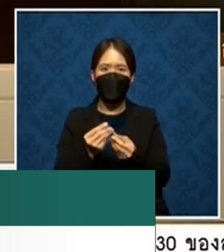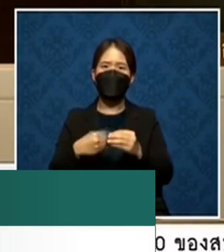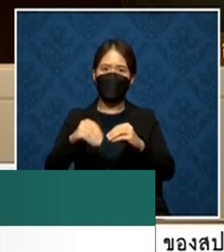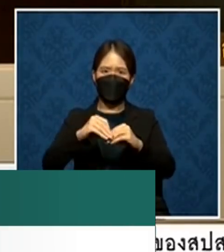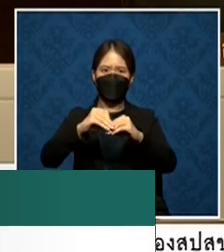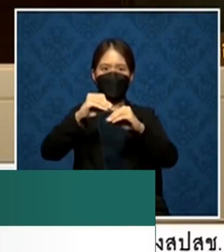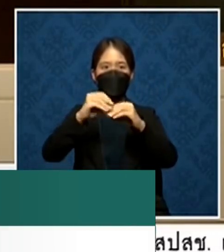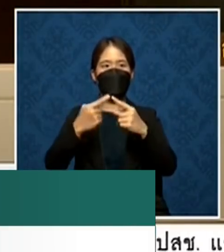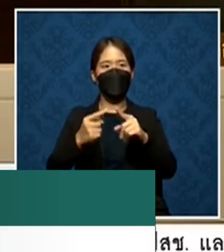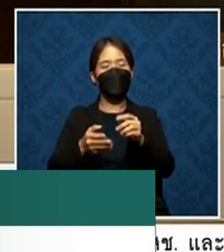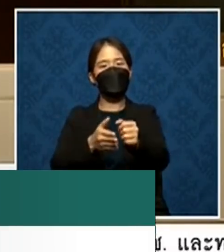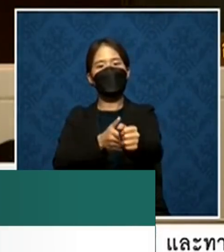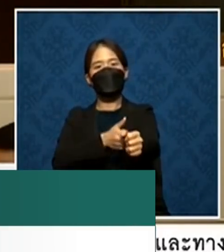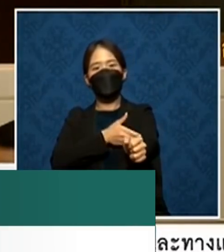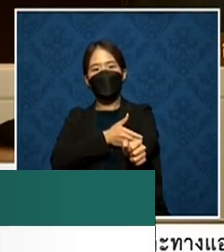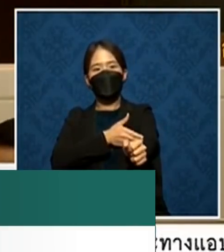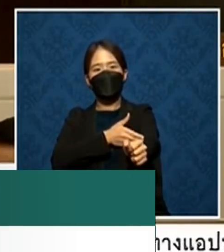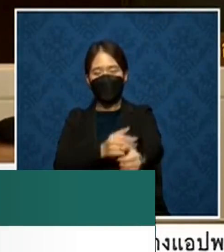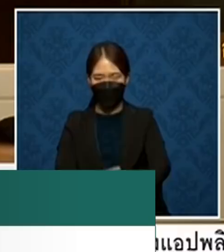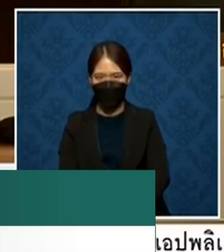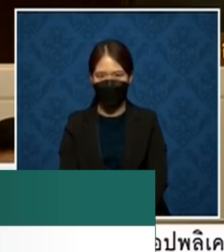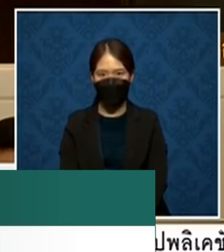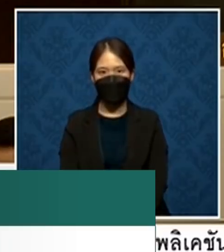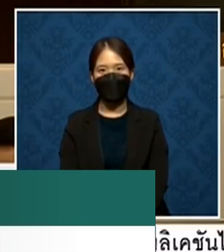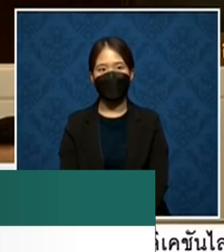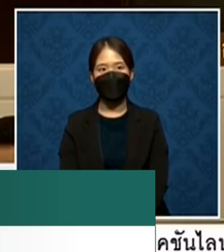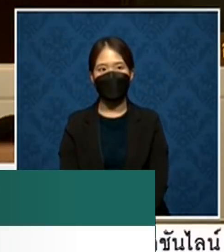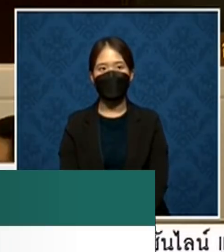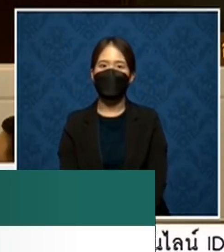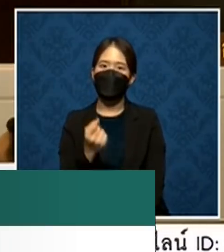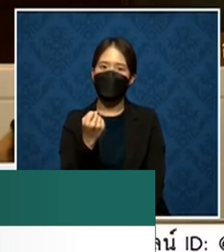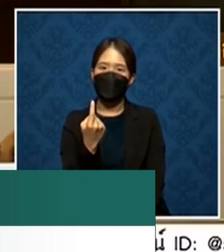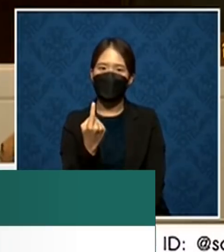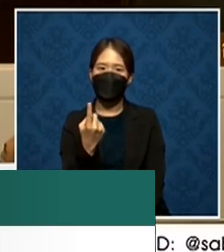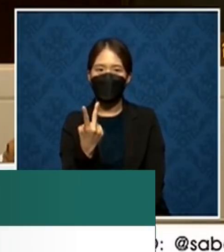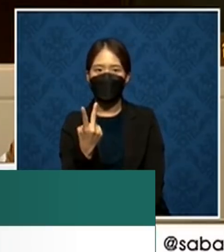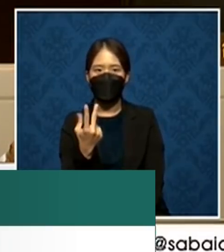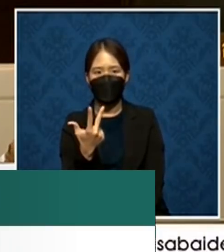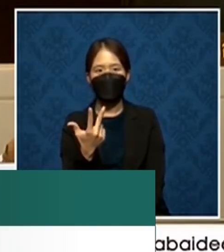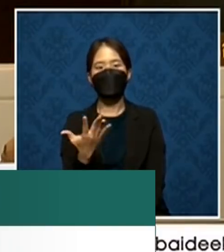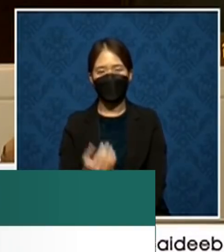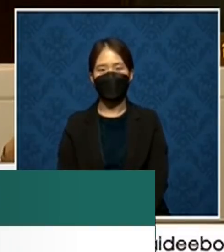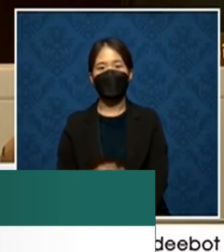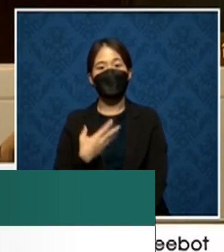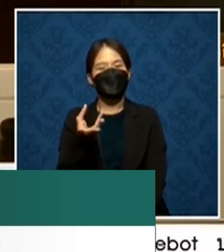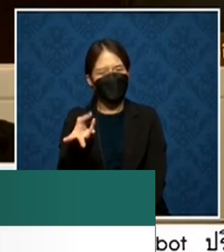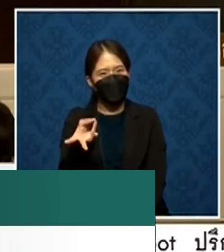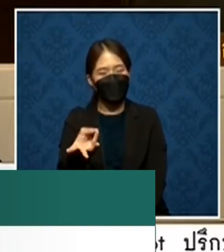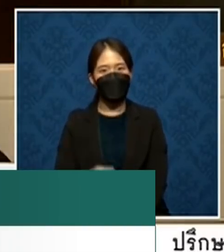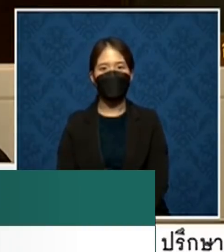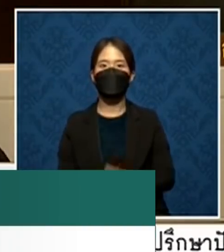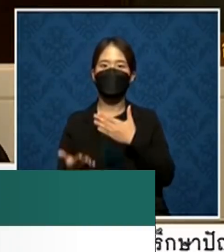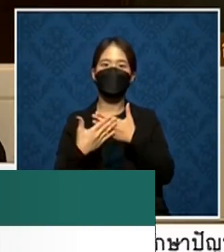ทู้เนี่ยครับจะเป็นเรื่องของเพื่อชาติอันนี้ก็ผ่านไปได้โดยปกติต้องไม่ต้องมีมติ